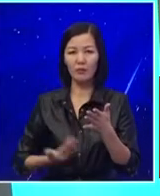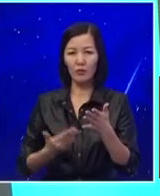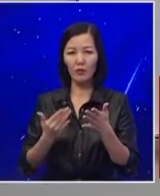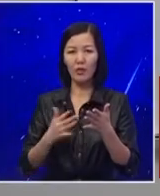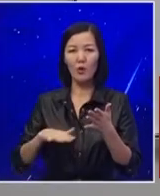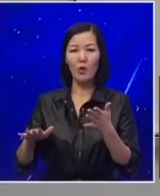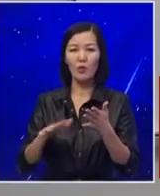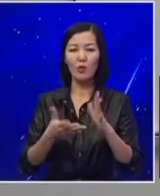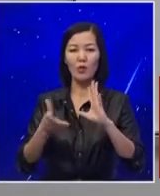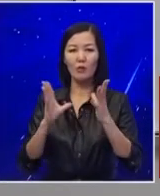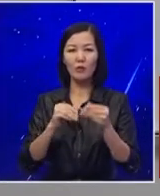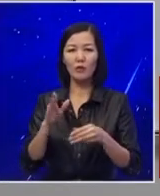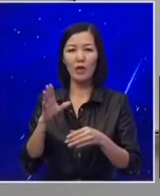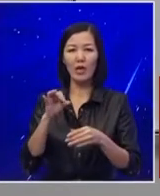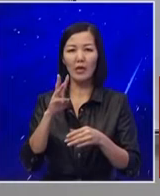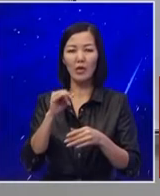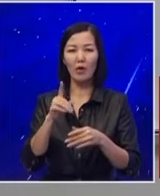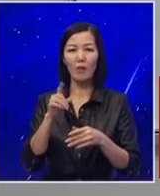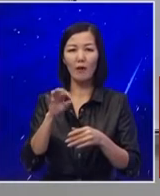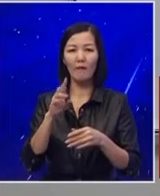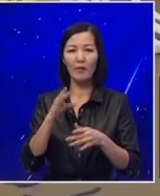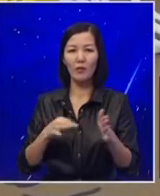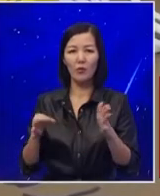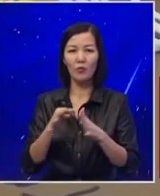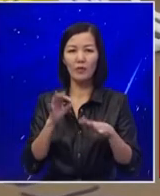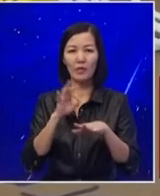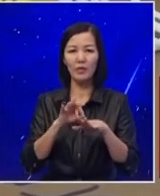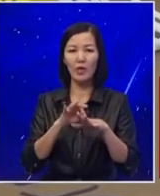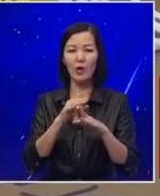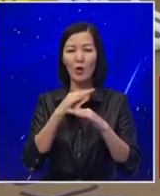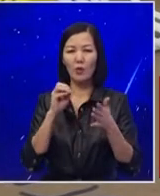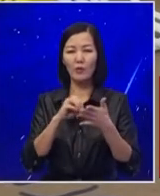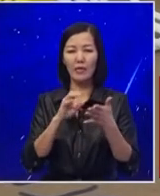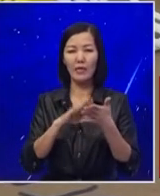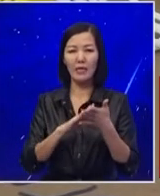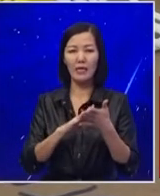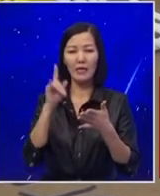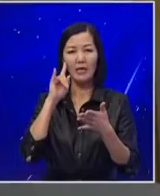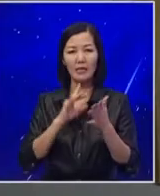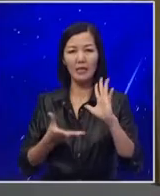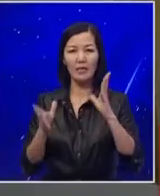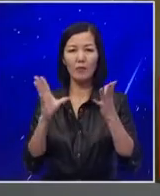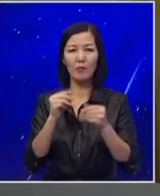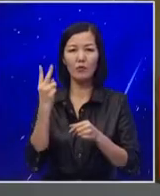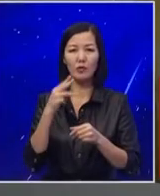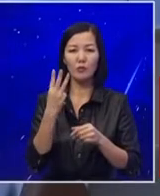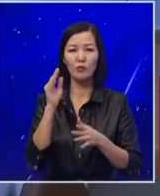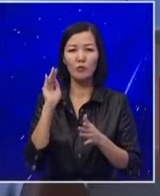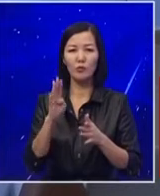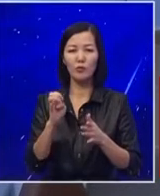тұрғындары. Өңірлер бойынша Атырау мен Павлодар облыстарында да науқастар көп тіркелді. Ел бойынша індеттен